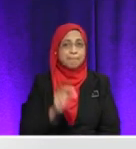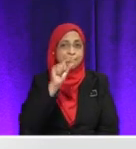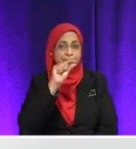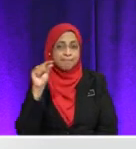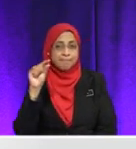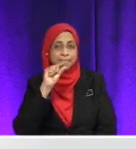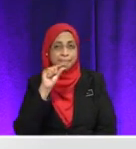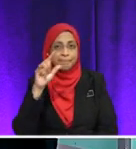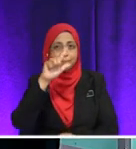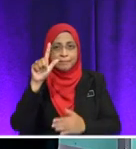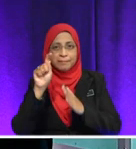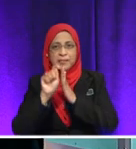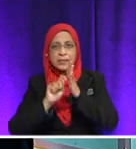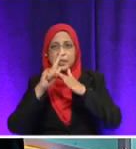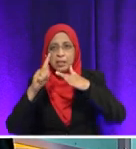telindung